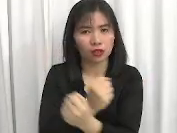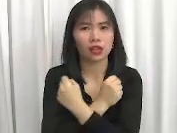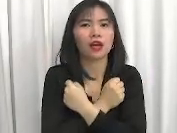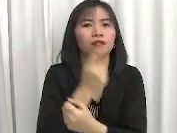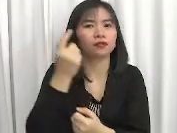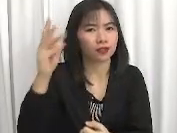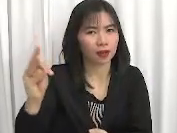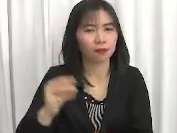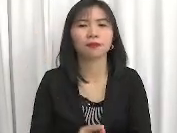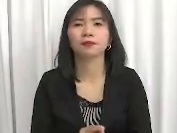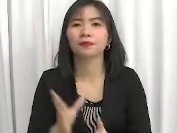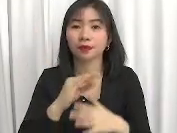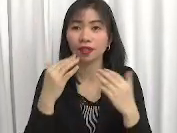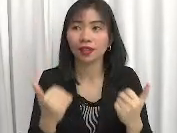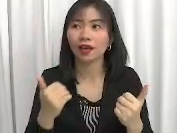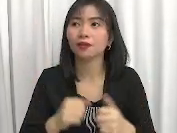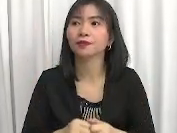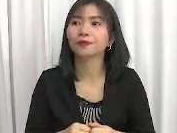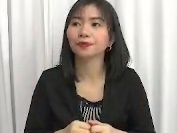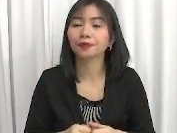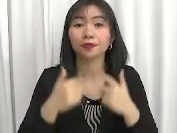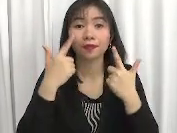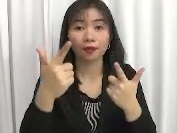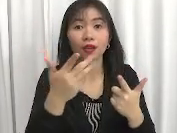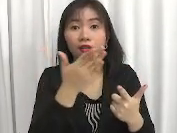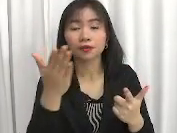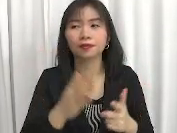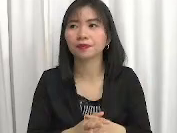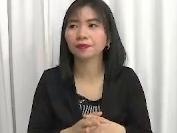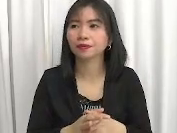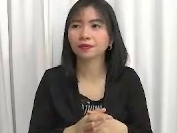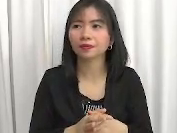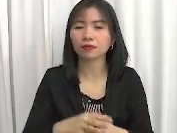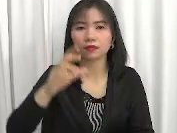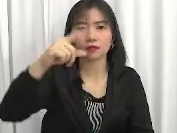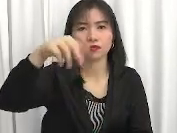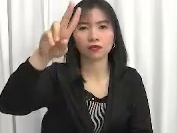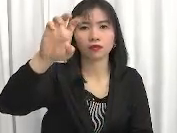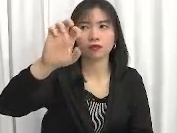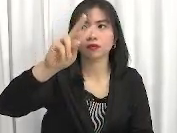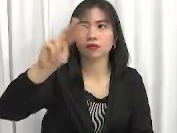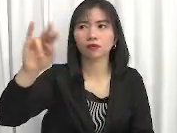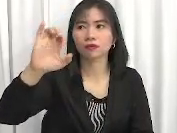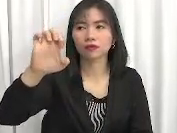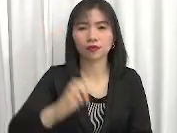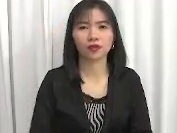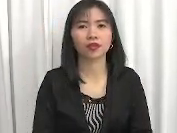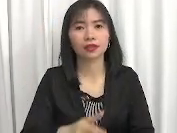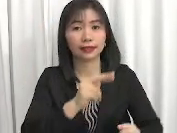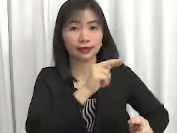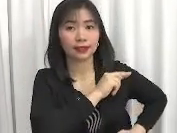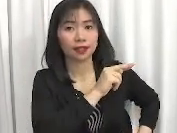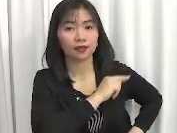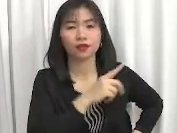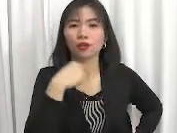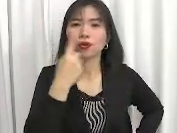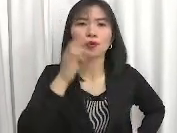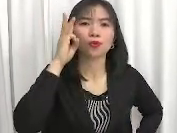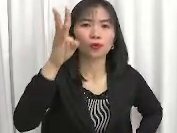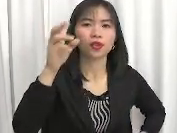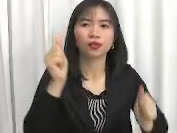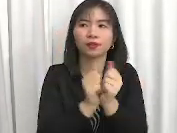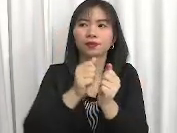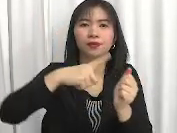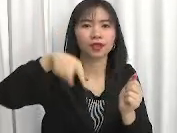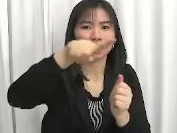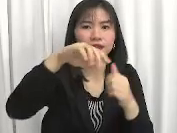si Lieutenant Commander na ba si Queenie? Queenie Duran sa Navsog, Cavite. Nanonood siya ngayon. Amen. Hi, Queenie.